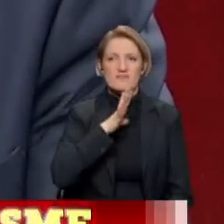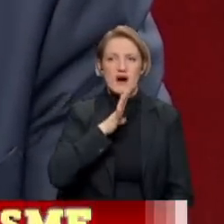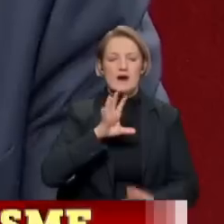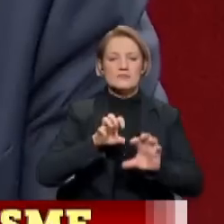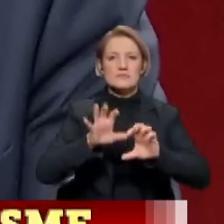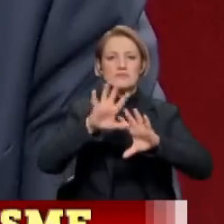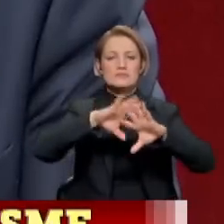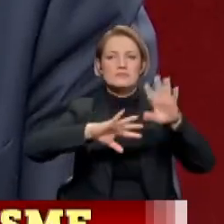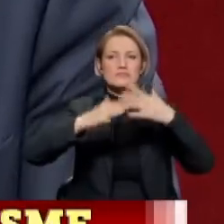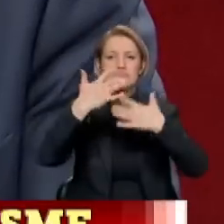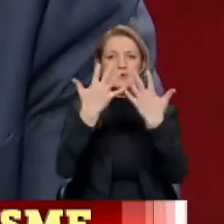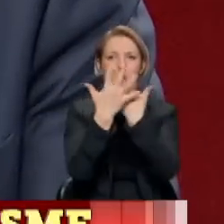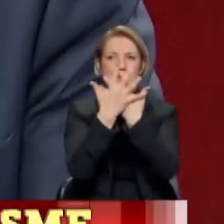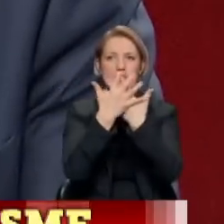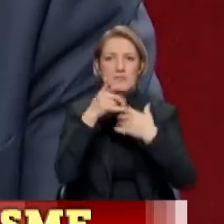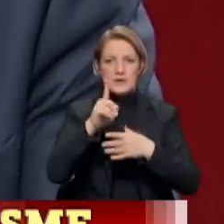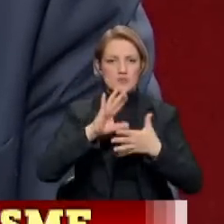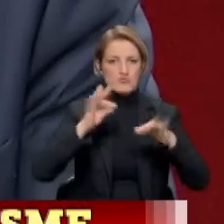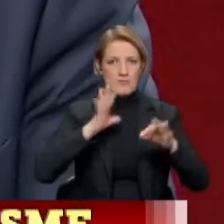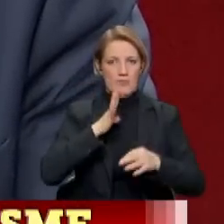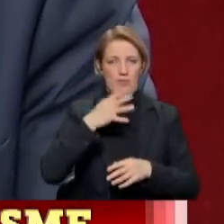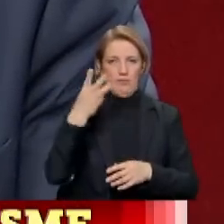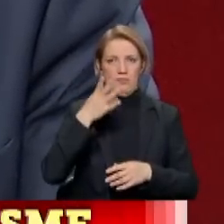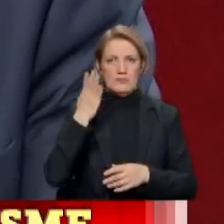ağlarını örüp kapatmıştı. Böyle bir sözü var Erdoğan.